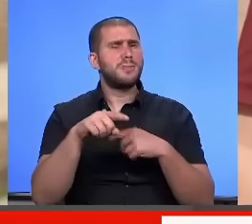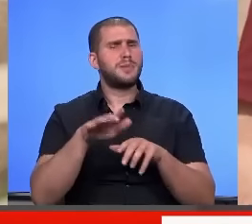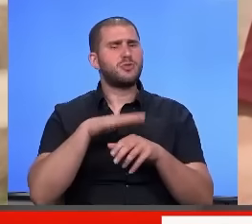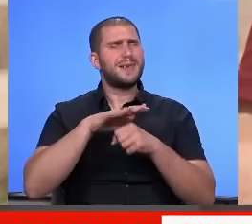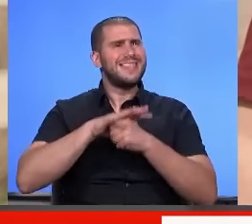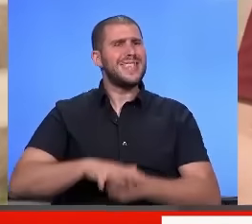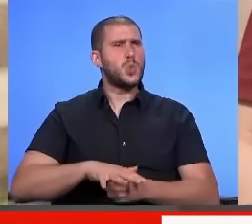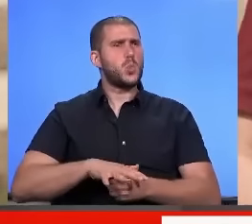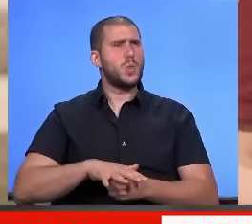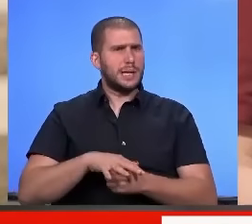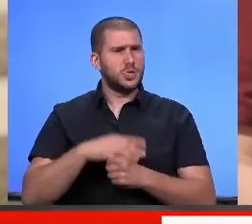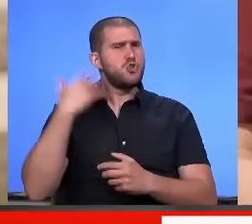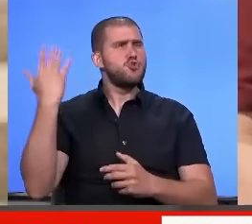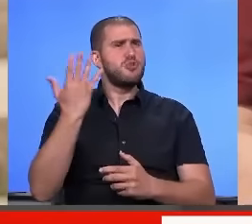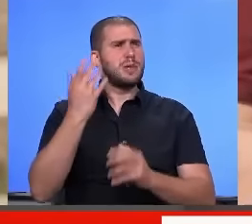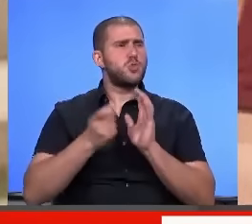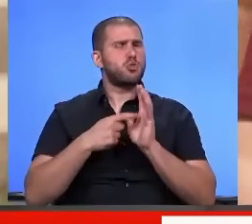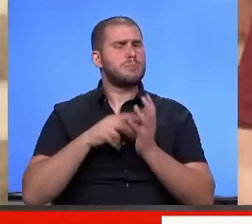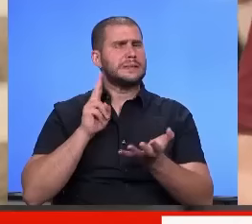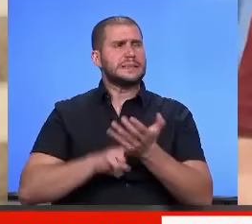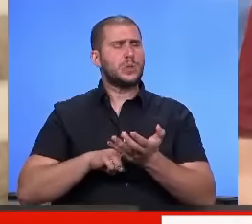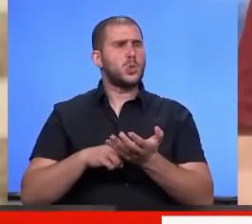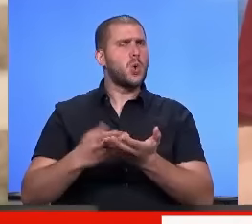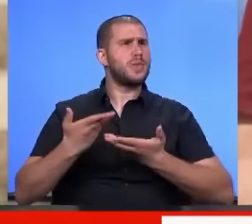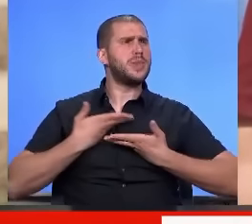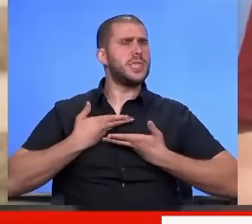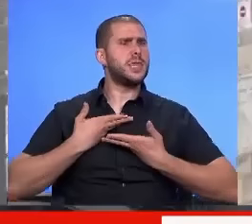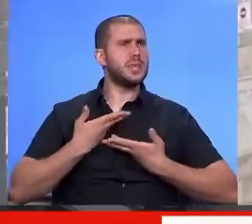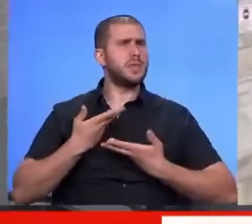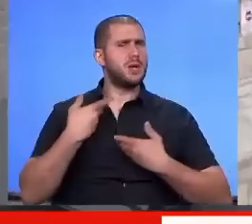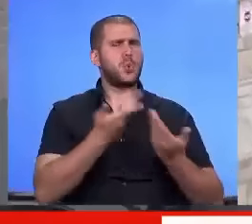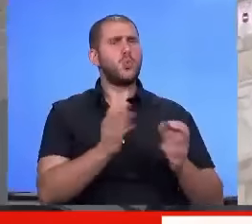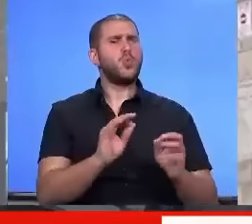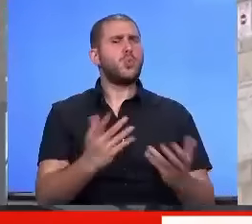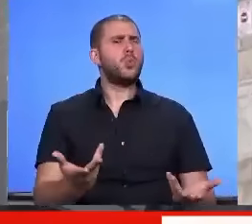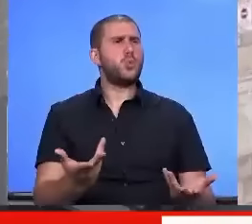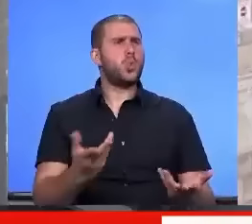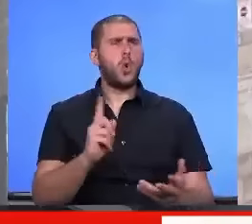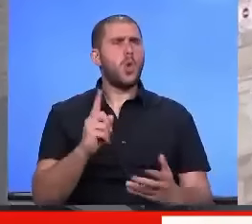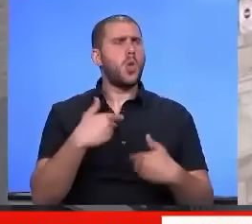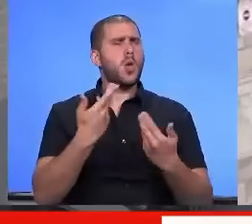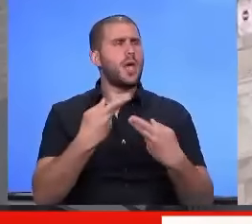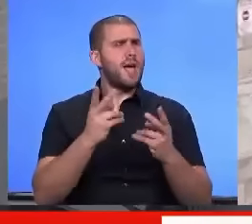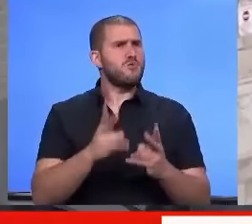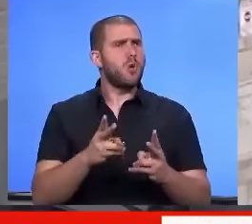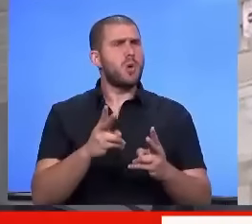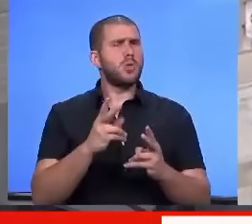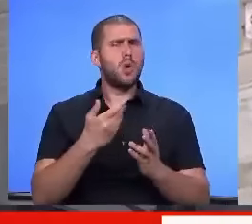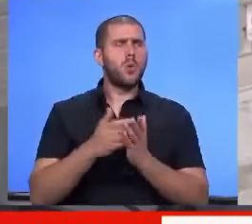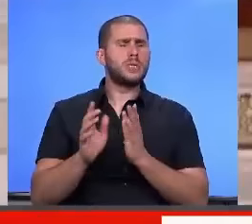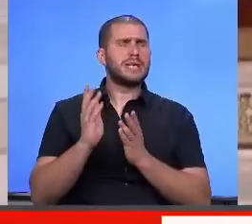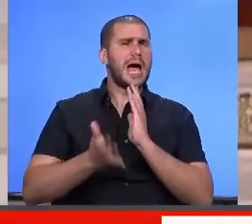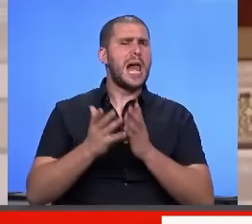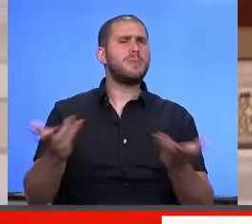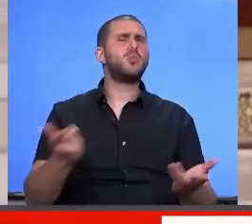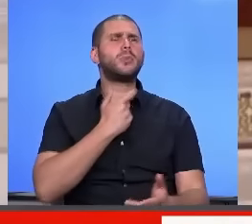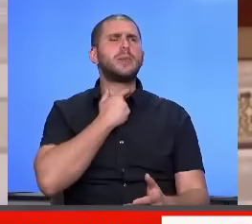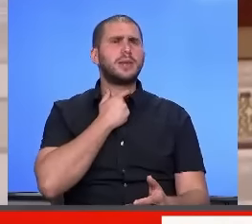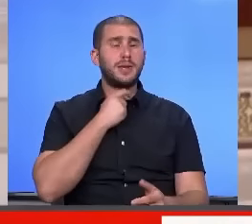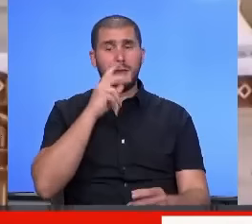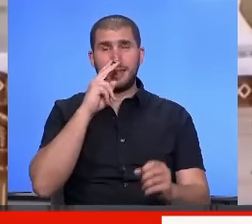مظلوم وطالب بحقوقه على مدى سنوات وإنت ما أعطيته، ما خليت قدامه أي مجال إلا طريق العنف. نرمو